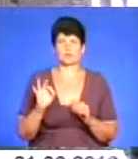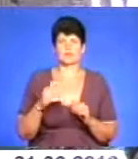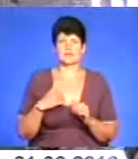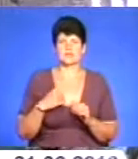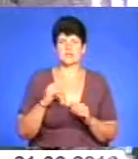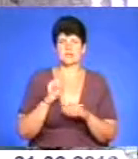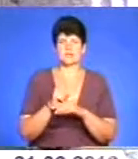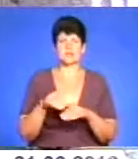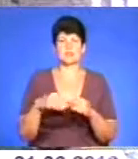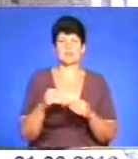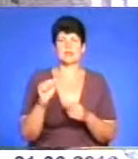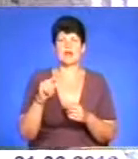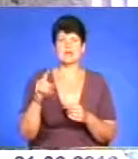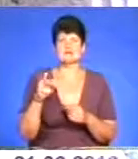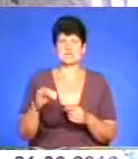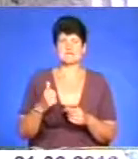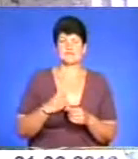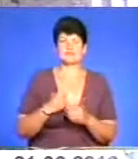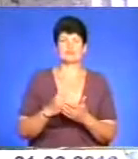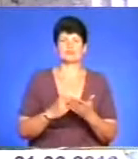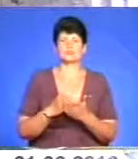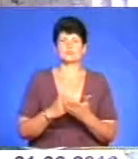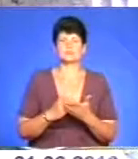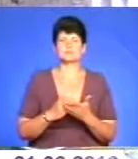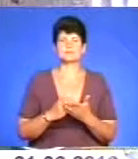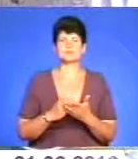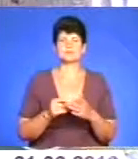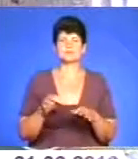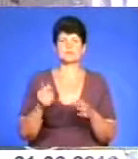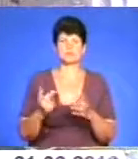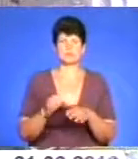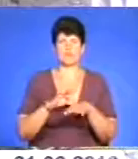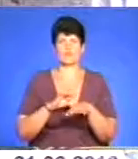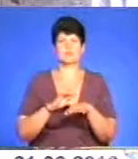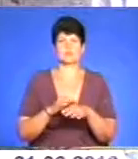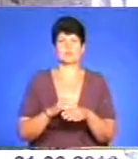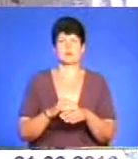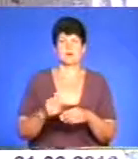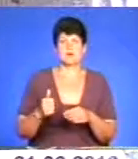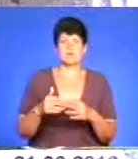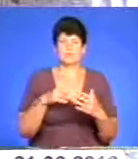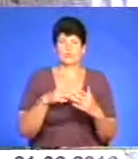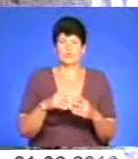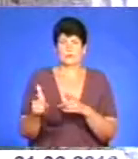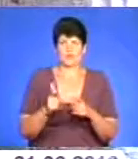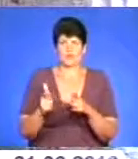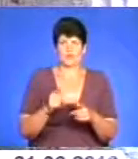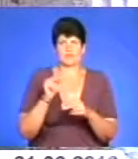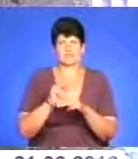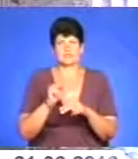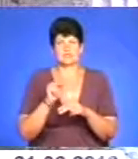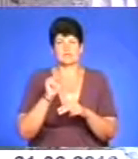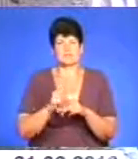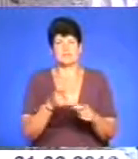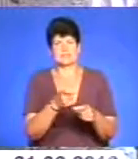ази військової служби. І з ними була інтенсивно проводилась бойова підготовка, бойове навчання. Це і вогнева